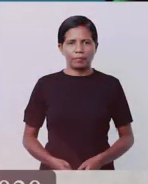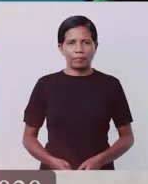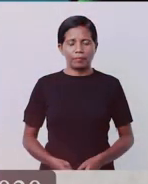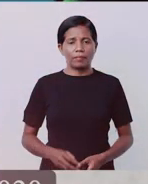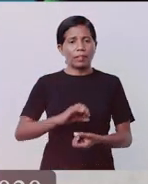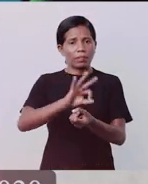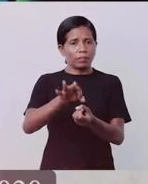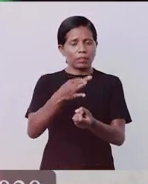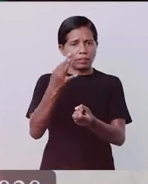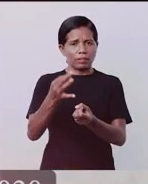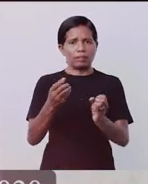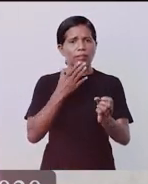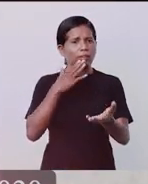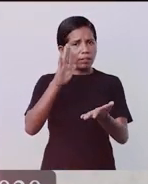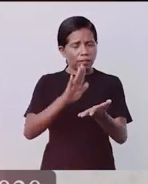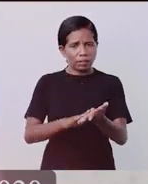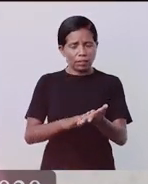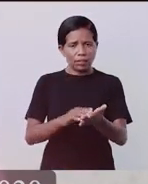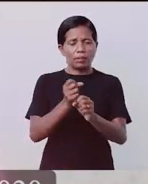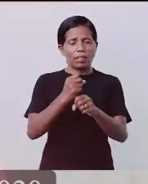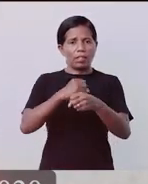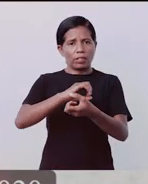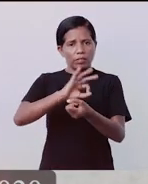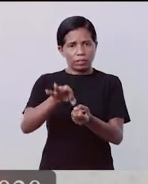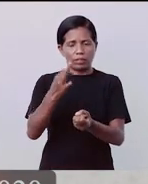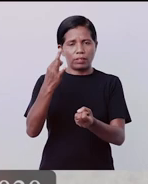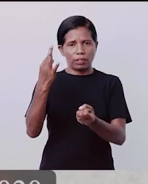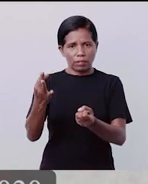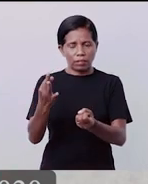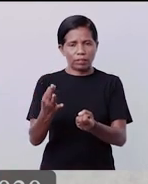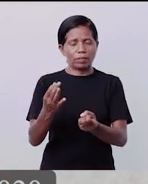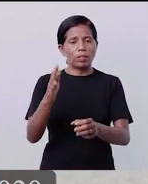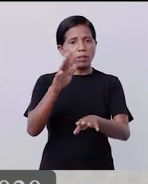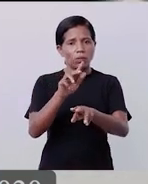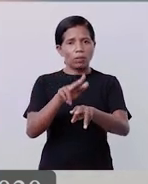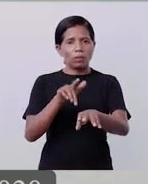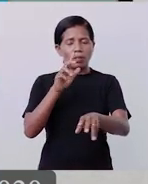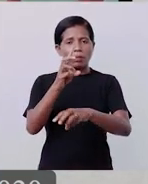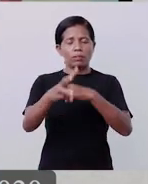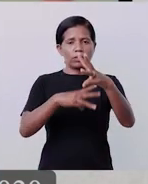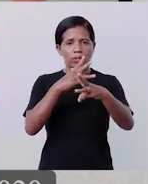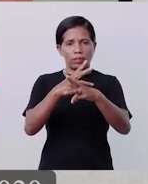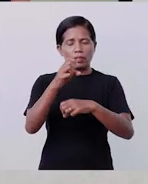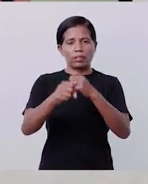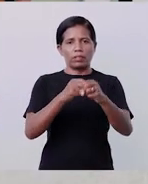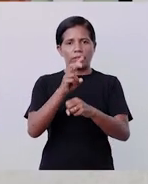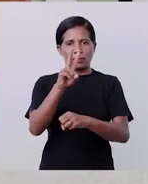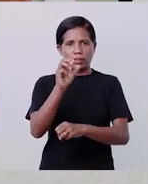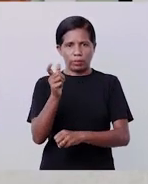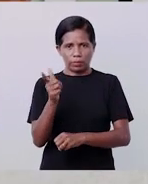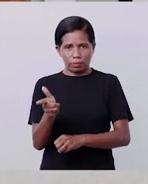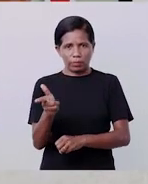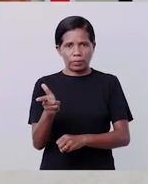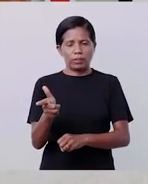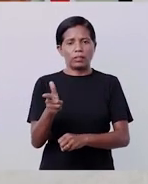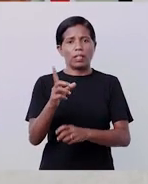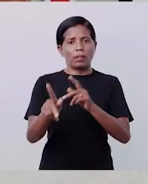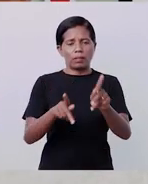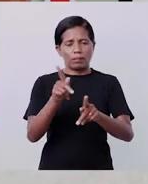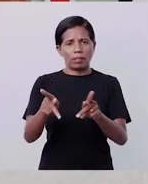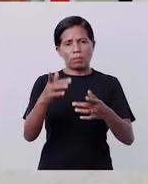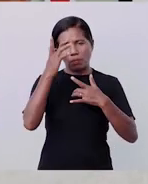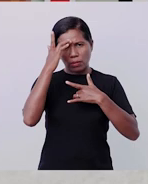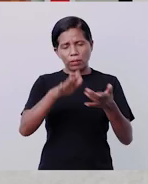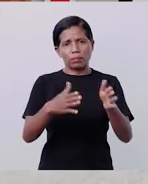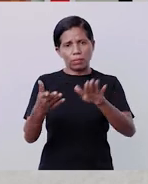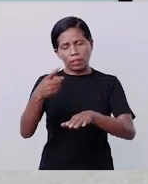Virus ήταν εμπέλα διακτέβες, νεμπέ εμπέλα μόσο COVID-19 αφέτα μόνο τόμακ για την ανοισμήλ βίντη. Εμα μπάρακ μακμόρας νομάτε τα